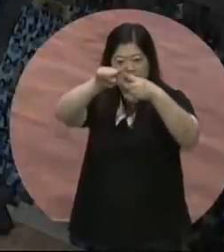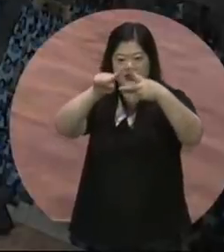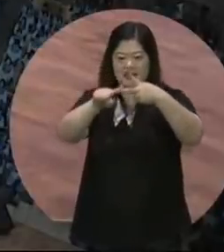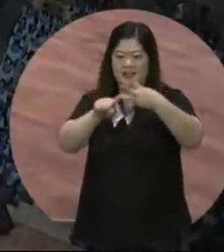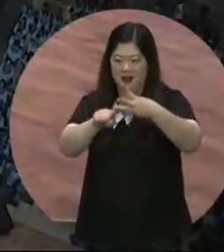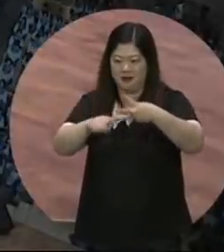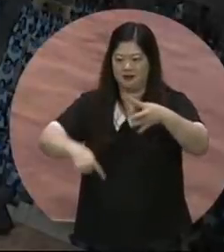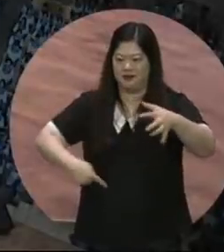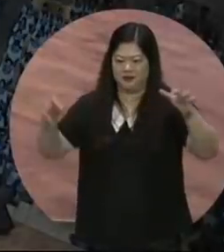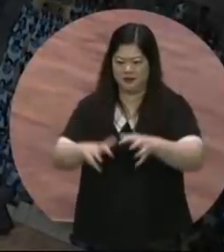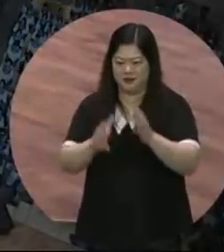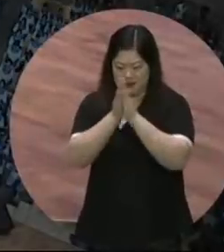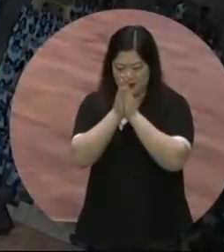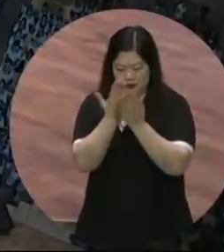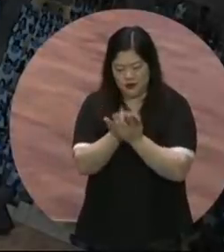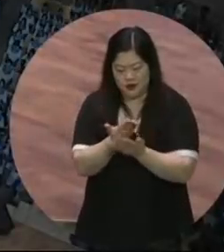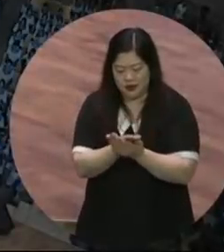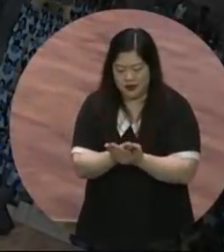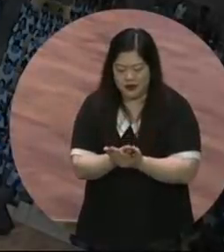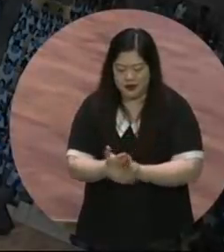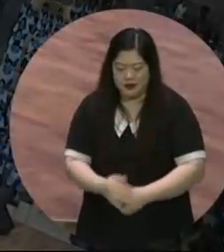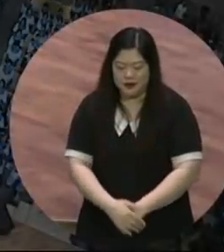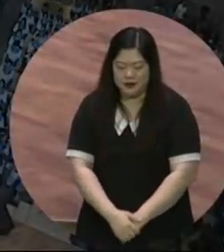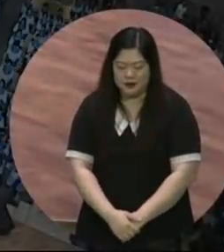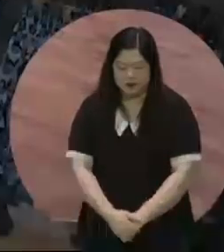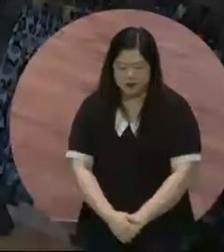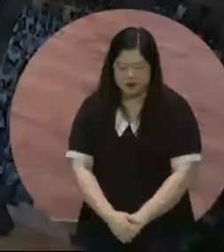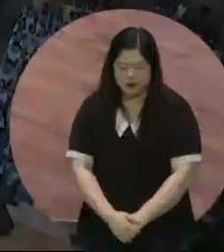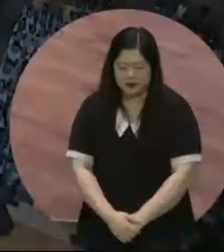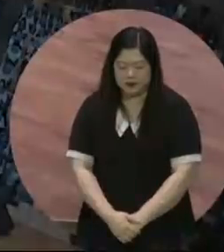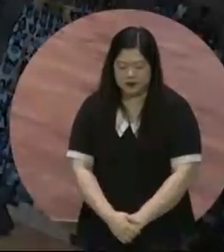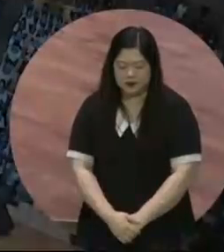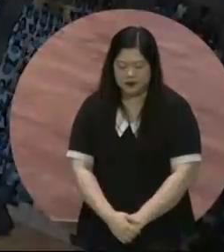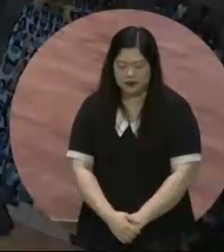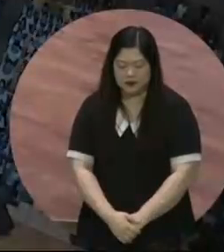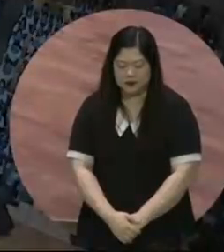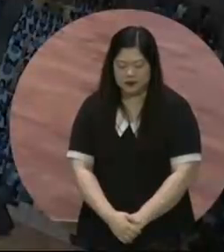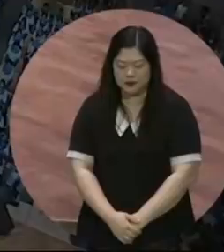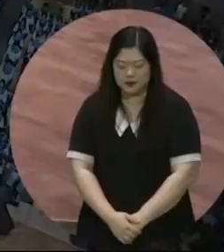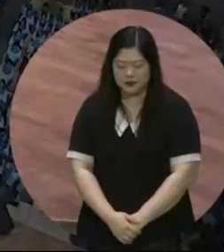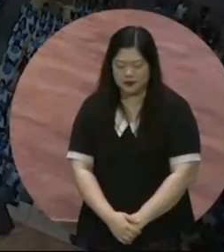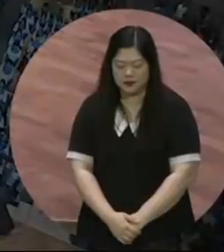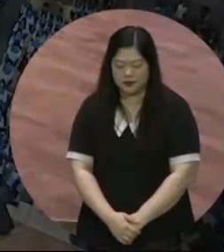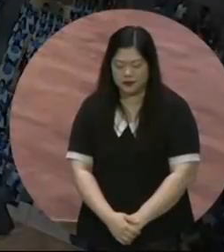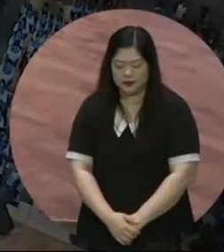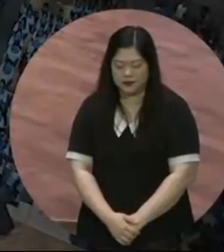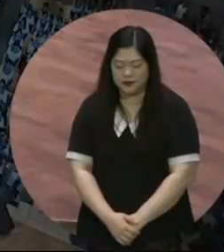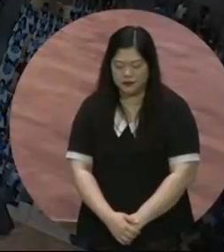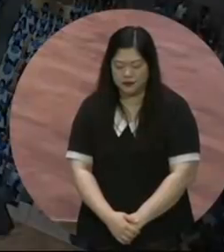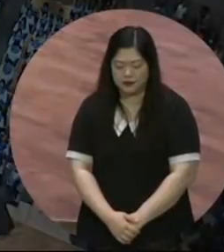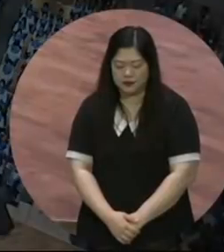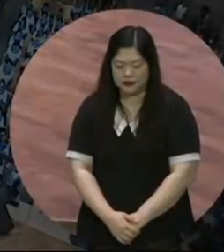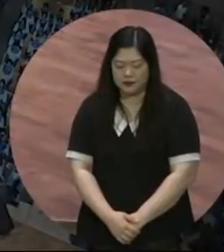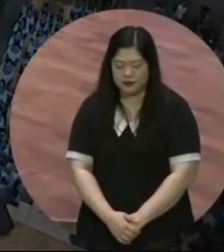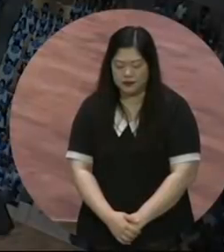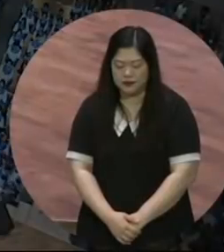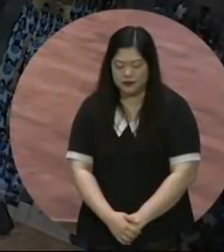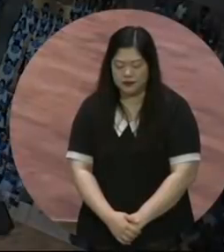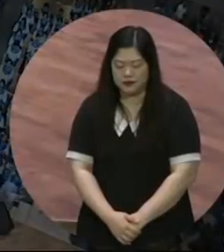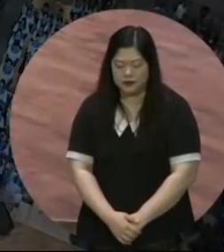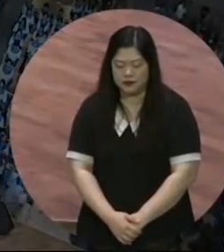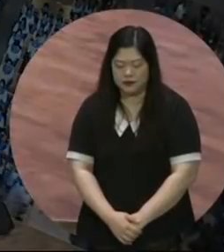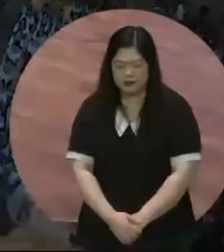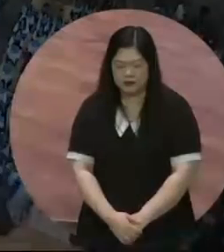기도하겠습니다. 하나님 아버지 참으로 감사합니다. 오늘도 하나님께서 우리를 인도해 주셔서 참 예배로 갈 수 있도록 은혜 주신 거